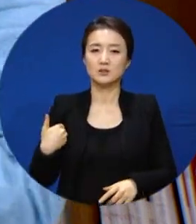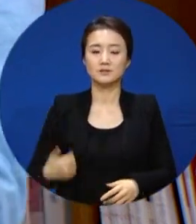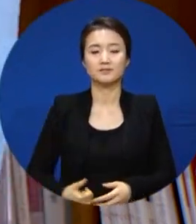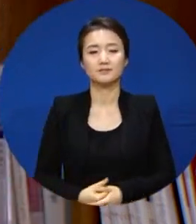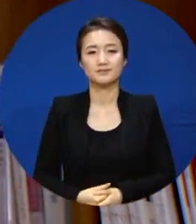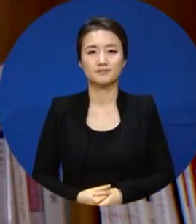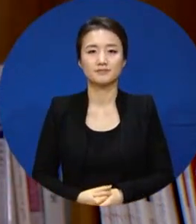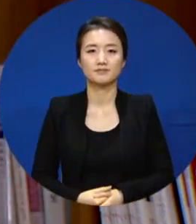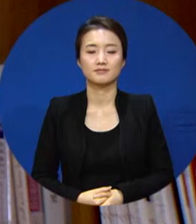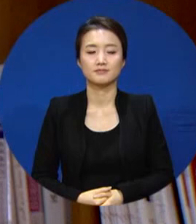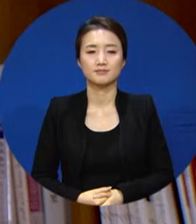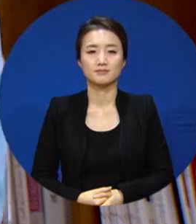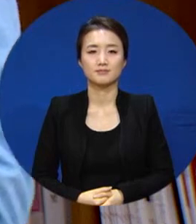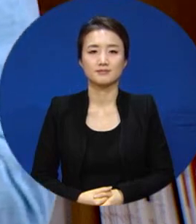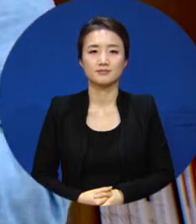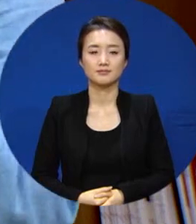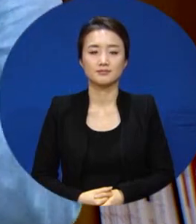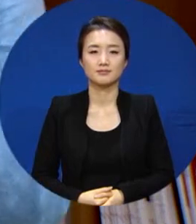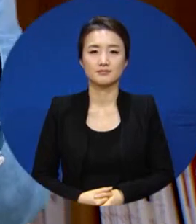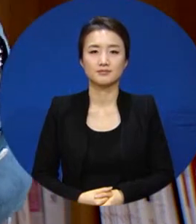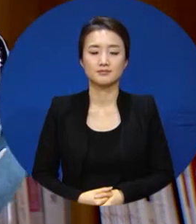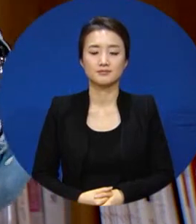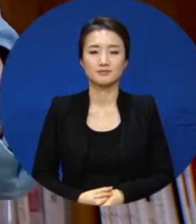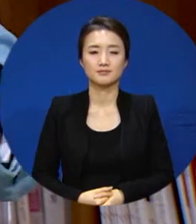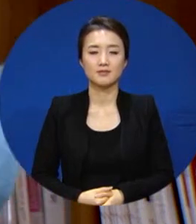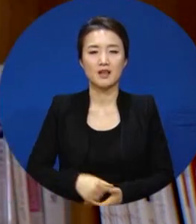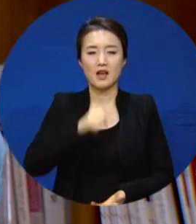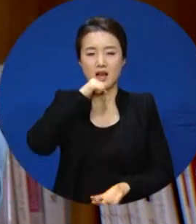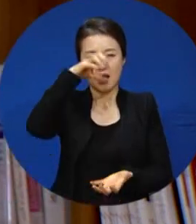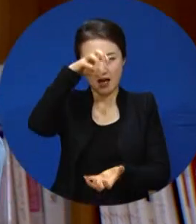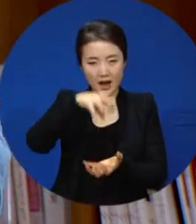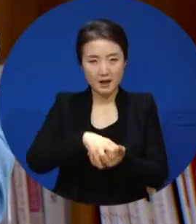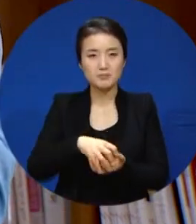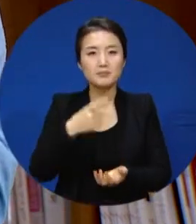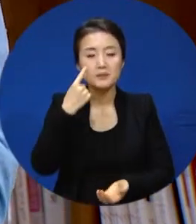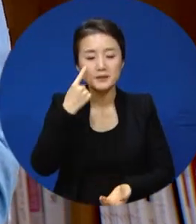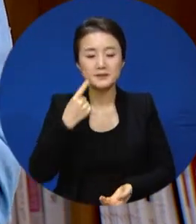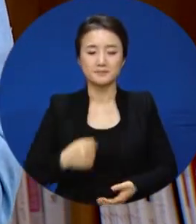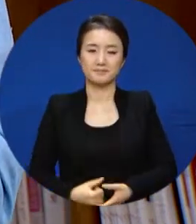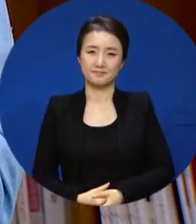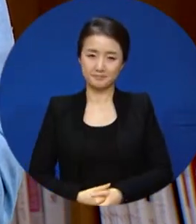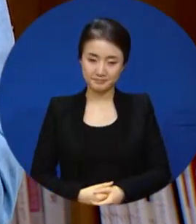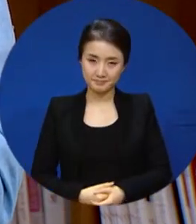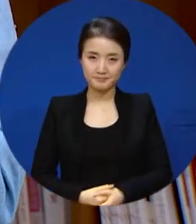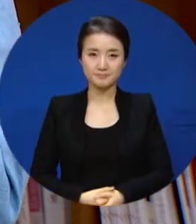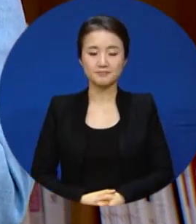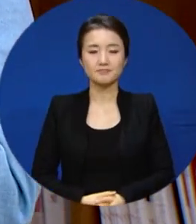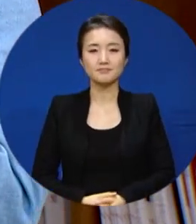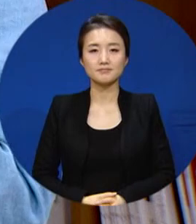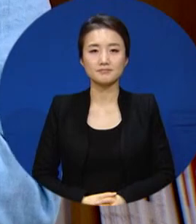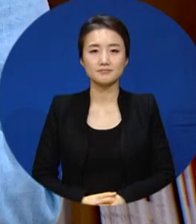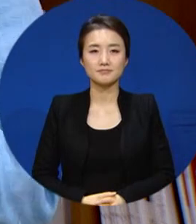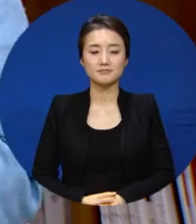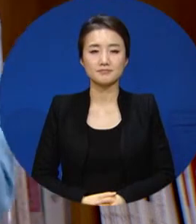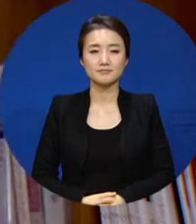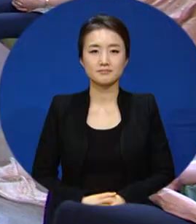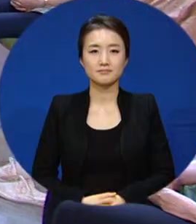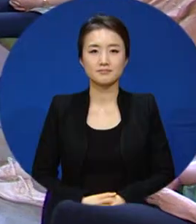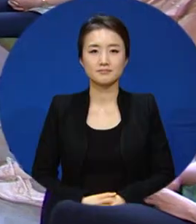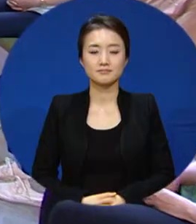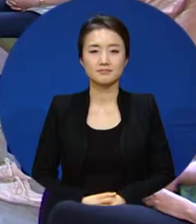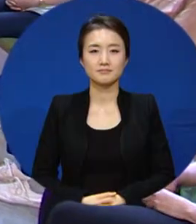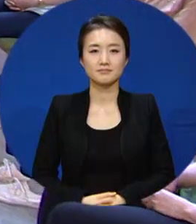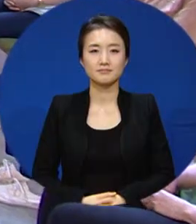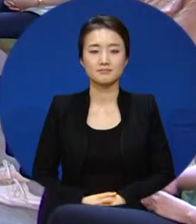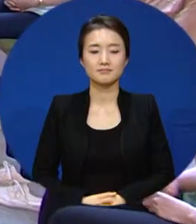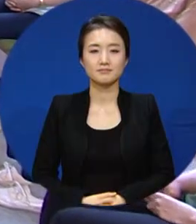자 점수를 매겨 쓰면 쭉 합계를 대해 한번 해 보세요 아 잔해 셨어요